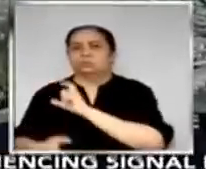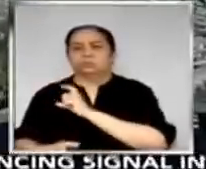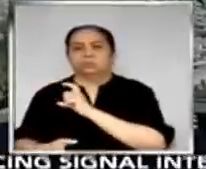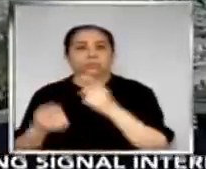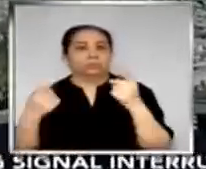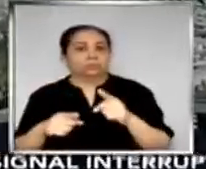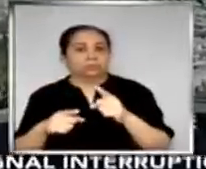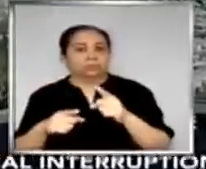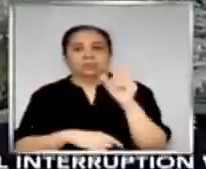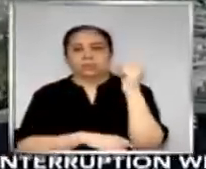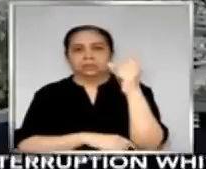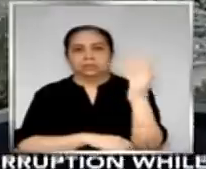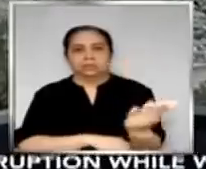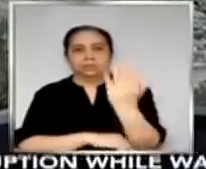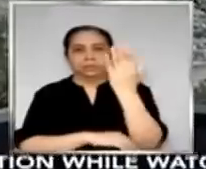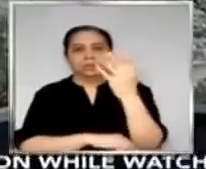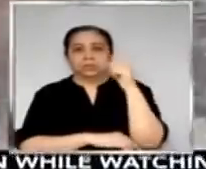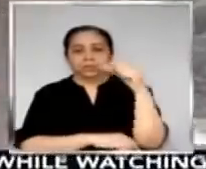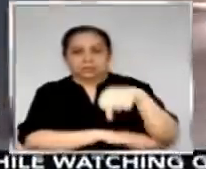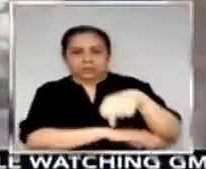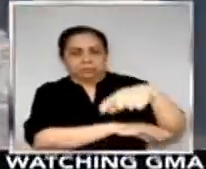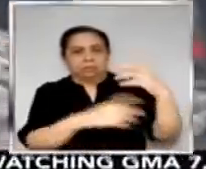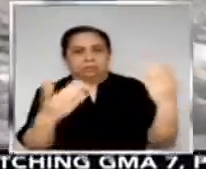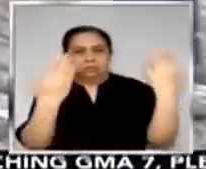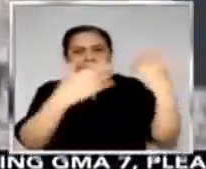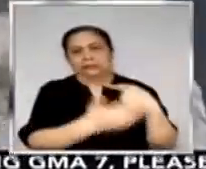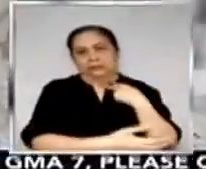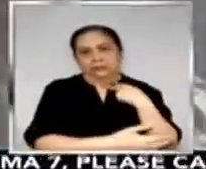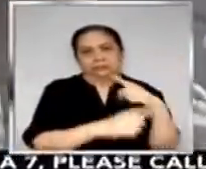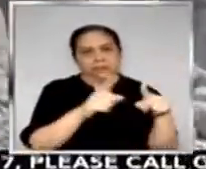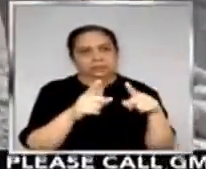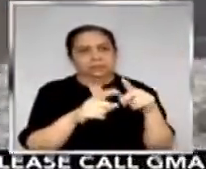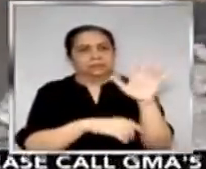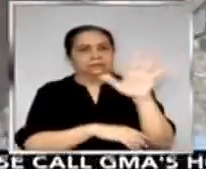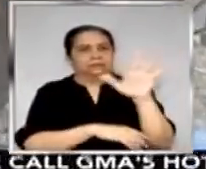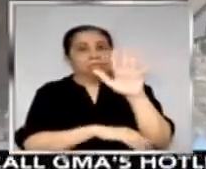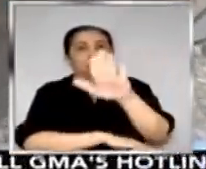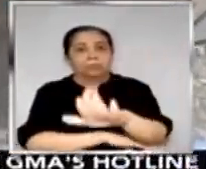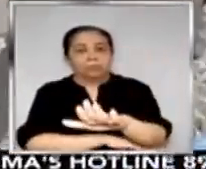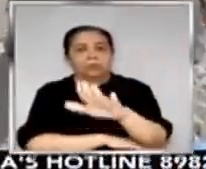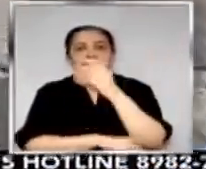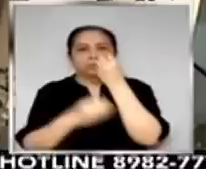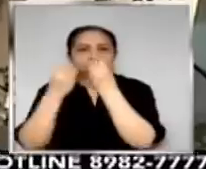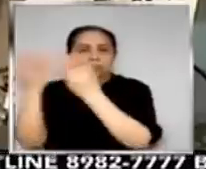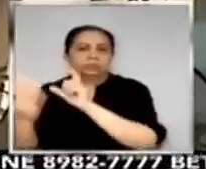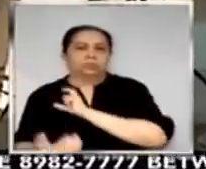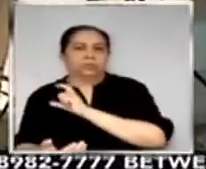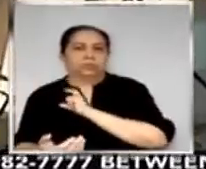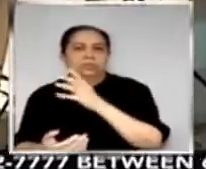11 ng umaga pa kasi kahapon na-trap ang mga biktima. Pero pasado 5 na ng hapon ito sinabi sa pulisya at mga rescuer.